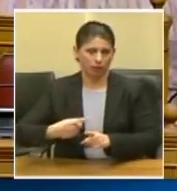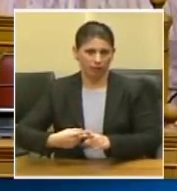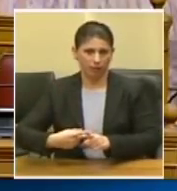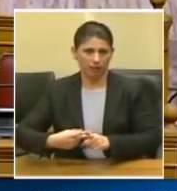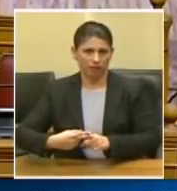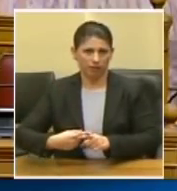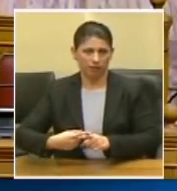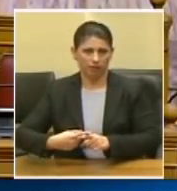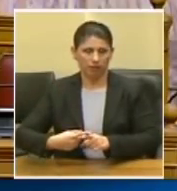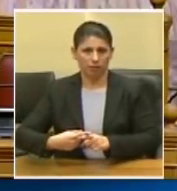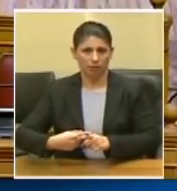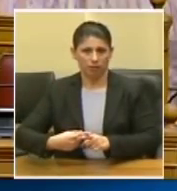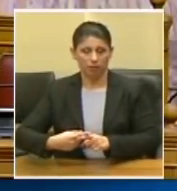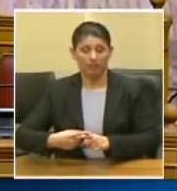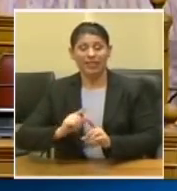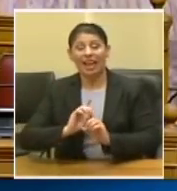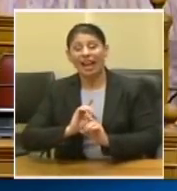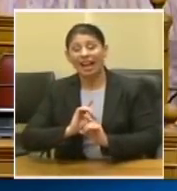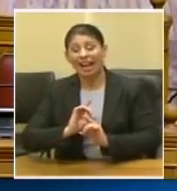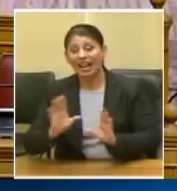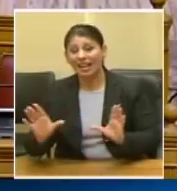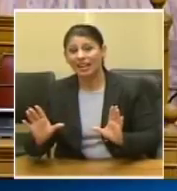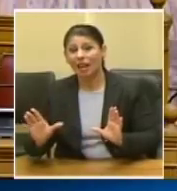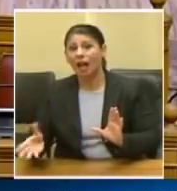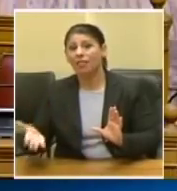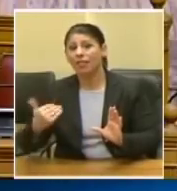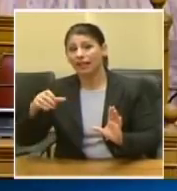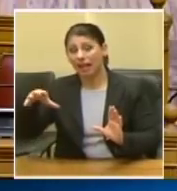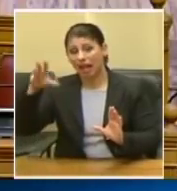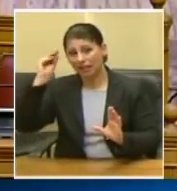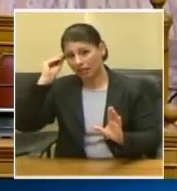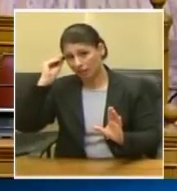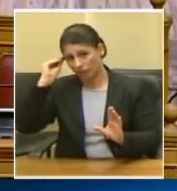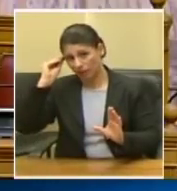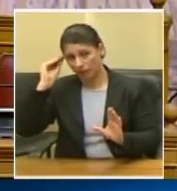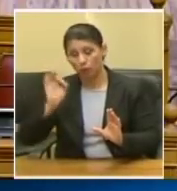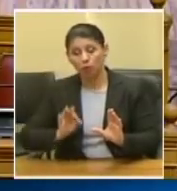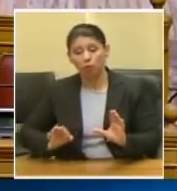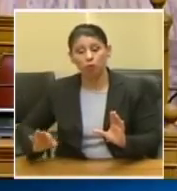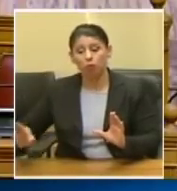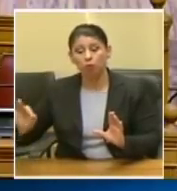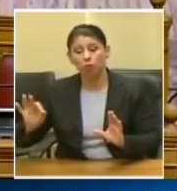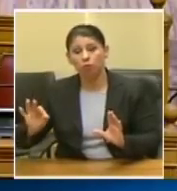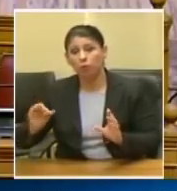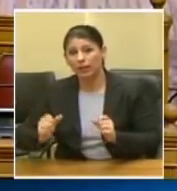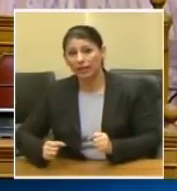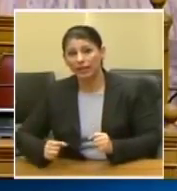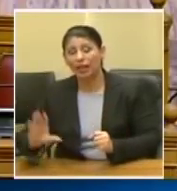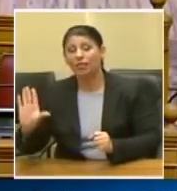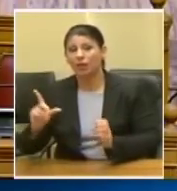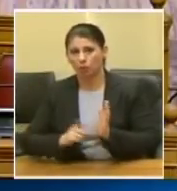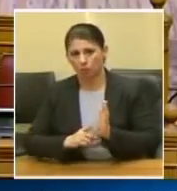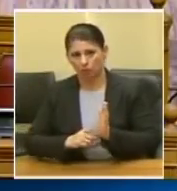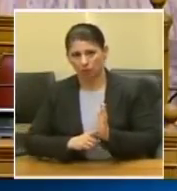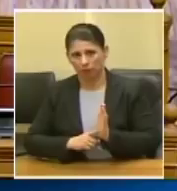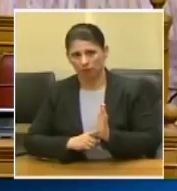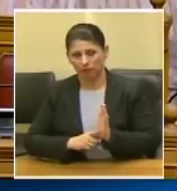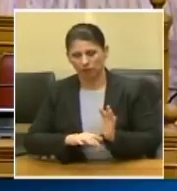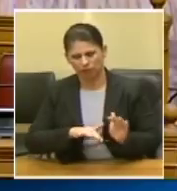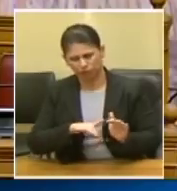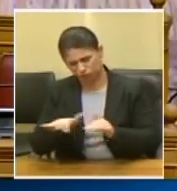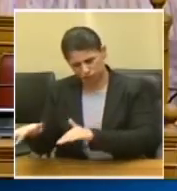και ουδείς, αν δεν αντιλαμβάνετε πού ευρίσκεται, ουδείς νομοποιείται να στρέφεται κατά αιρετών αντιπροσώπων του